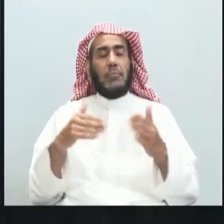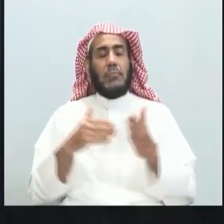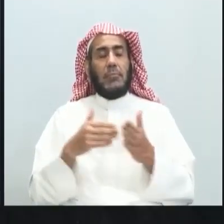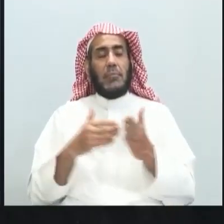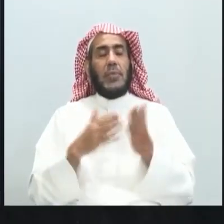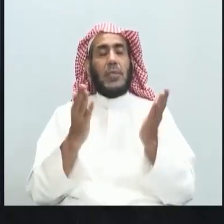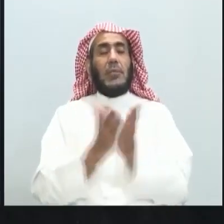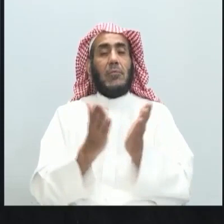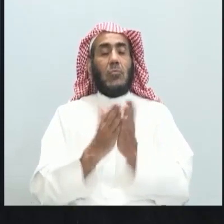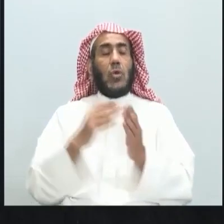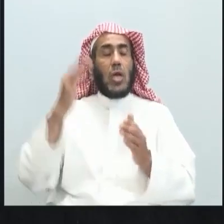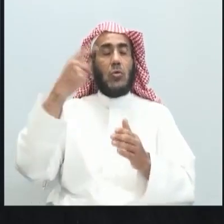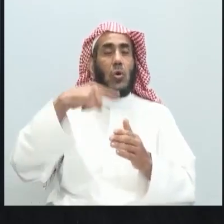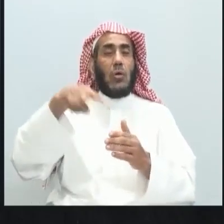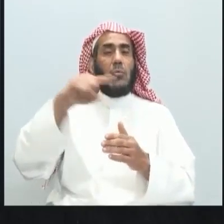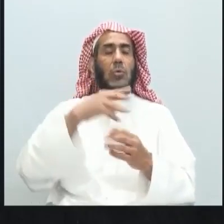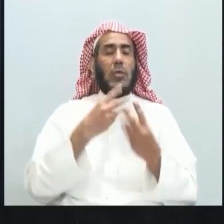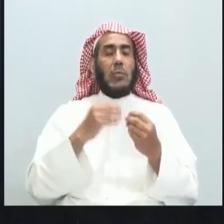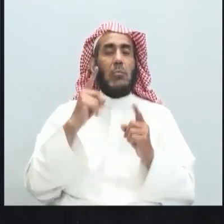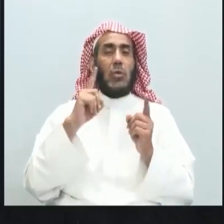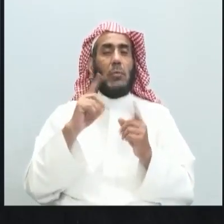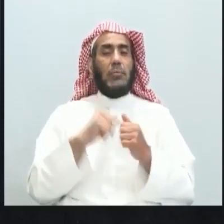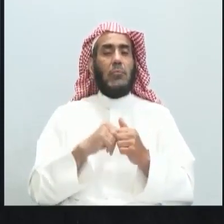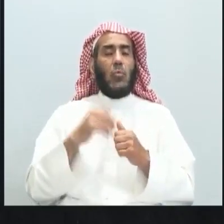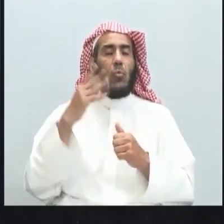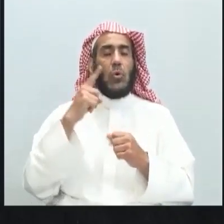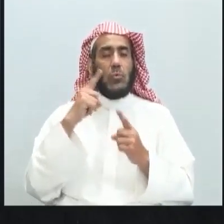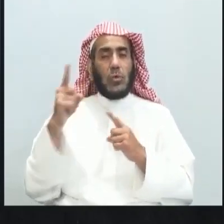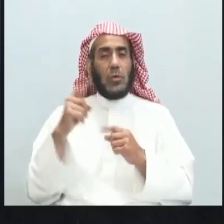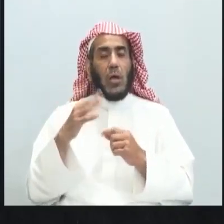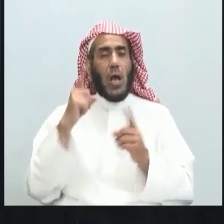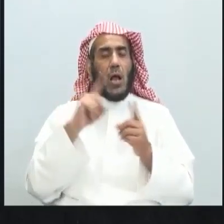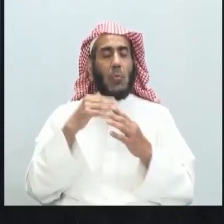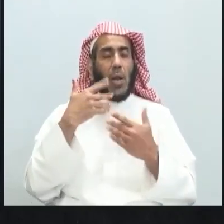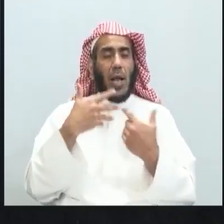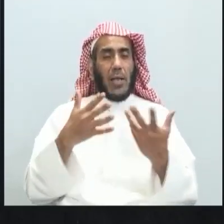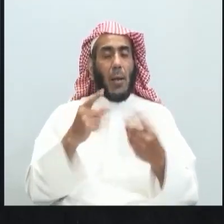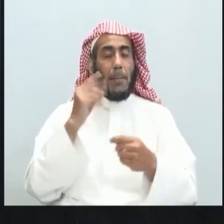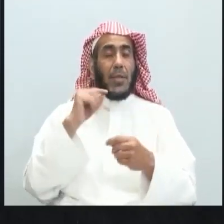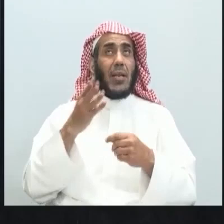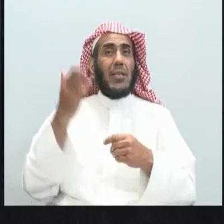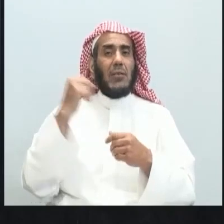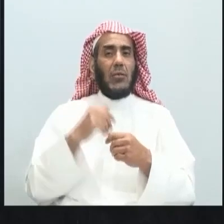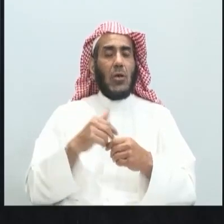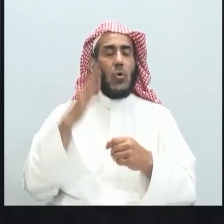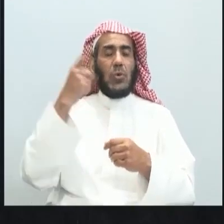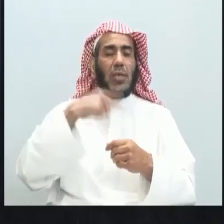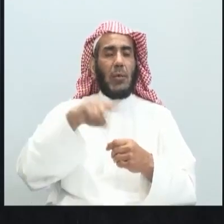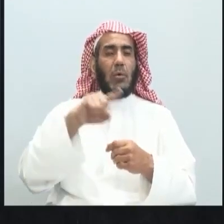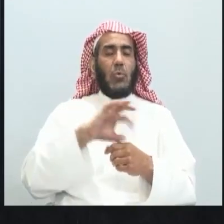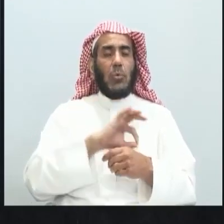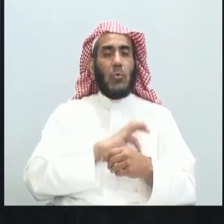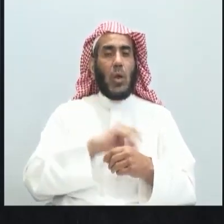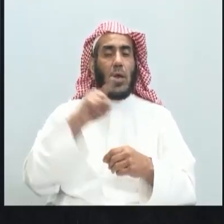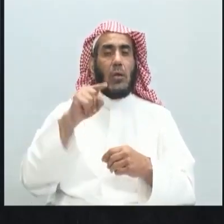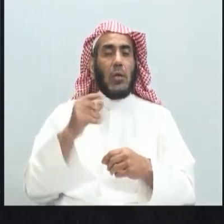ختم درسنا اشكر لكم طيب المتابعه وحسن المشاهده القاكم على خير باذن الله تعالى والسلام عليكم